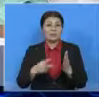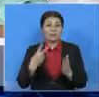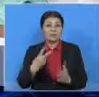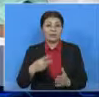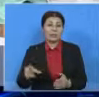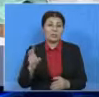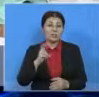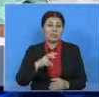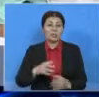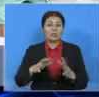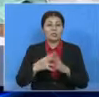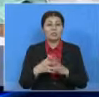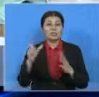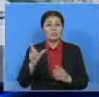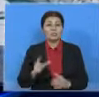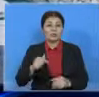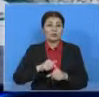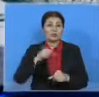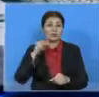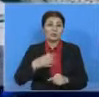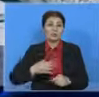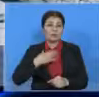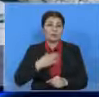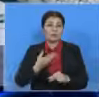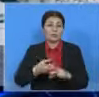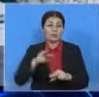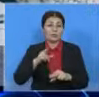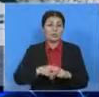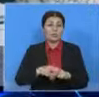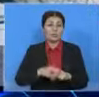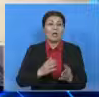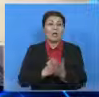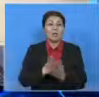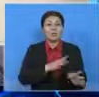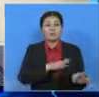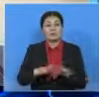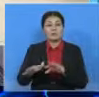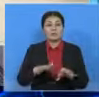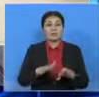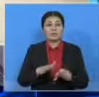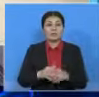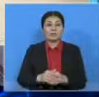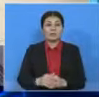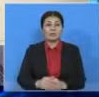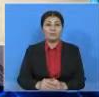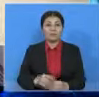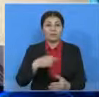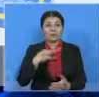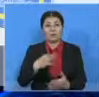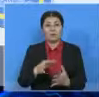села. Они чувствуют важность политической кампании. Мы пришли на референдум, поскольку являемся ответственными гражданами страны, говорят